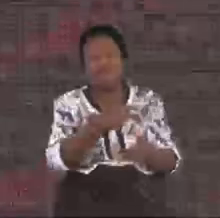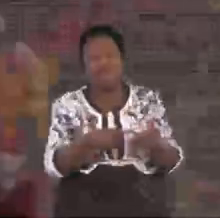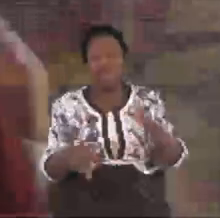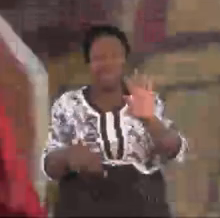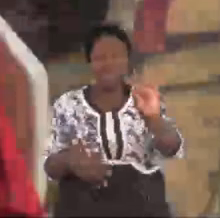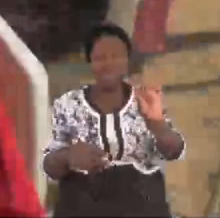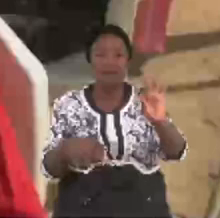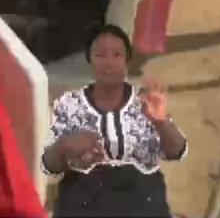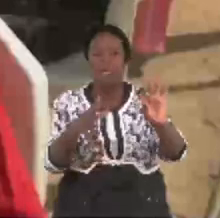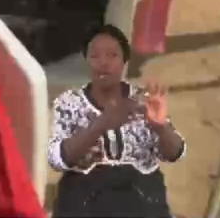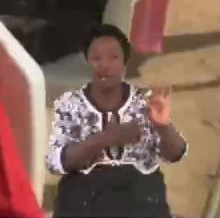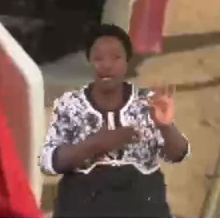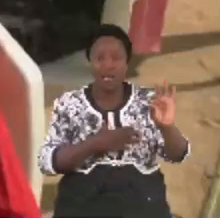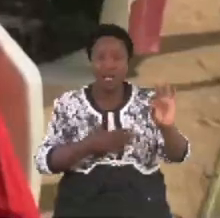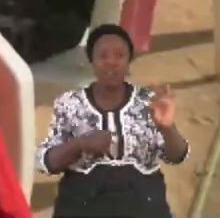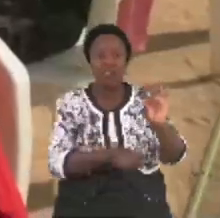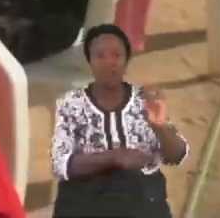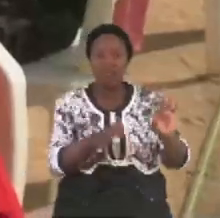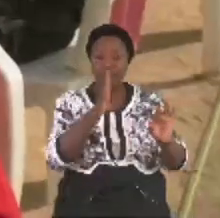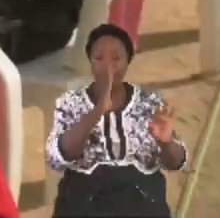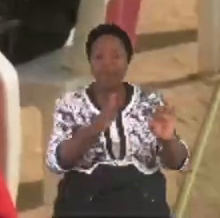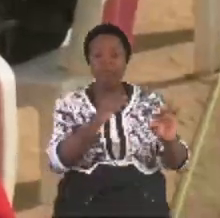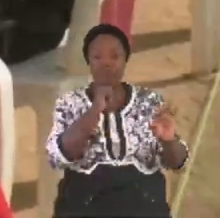ne prétendez pas dire en vous-même,